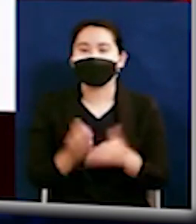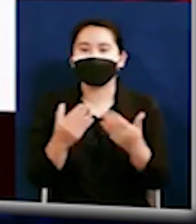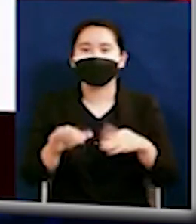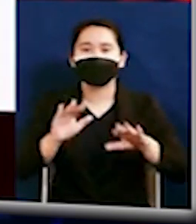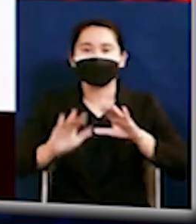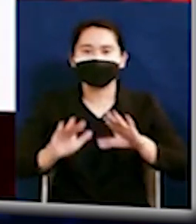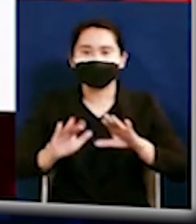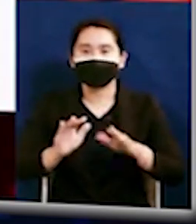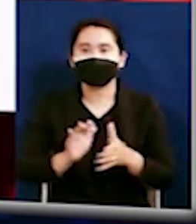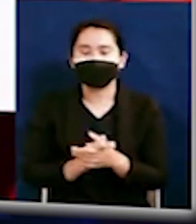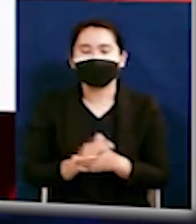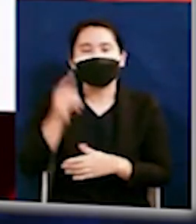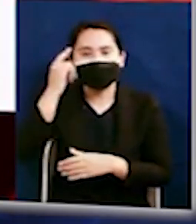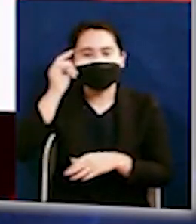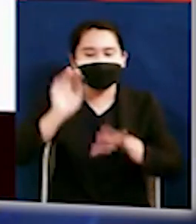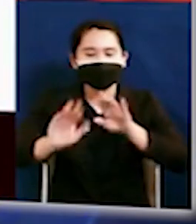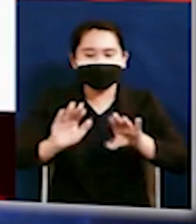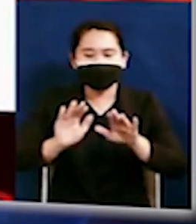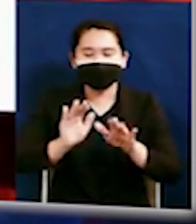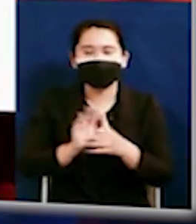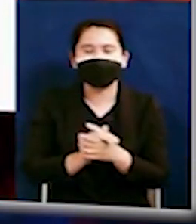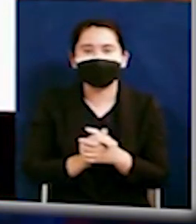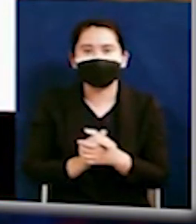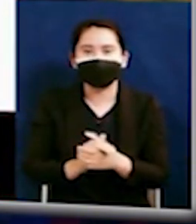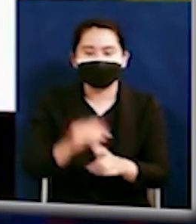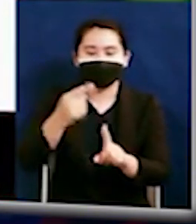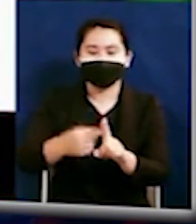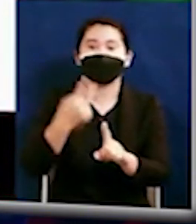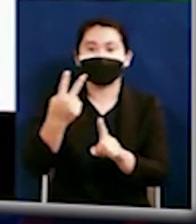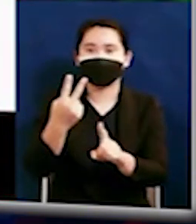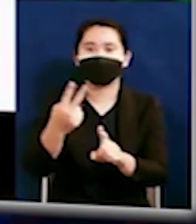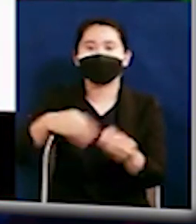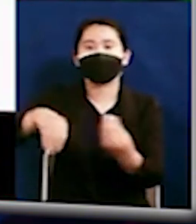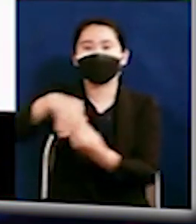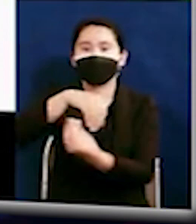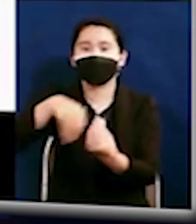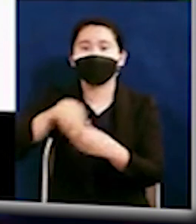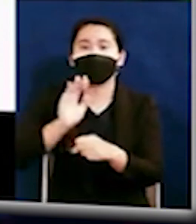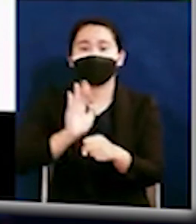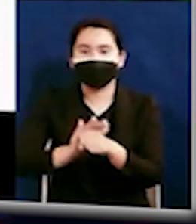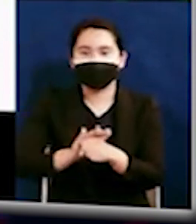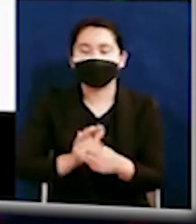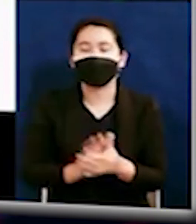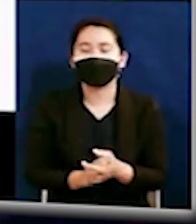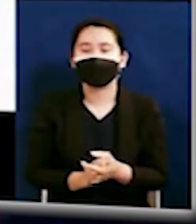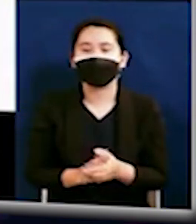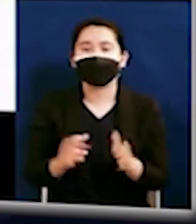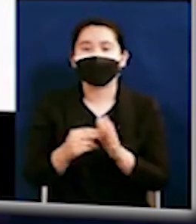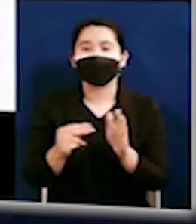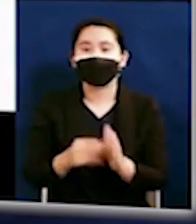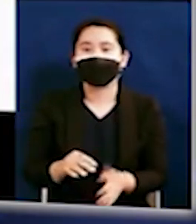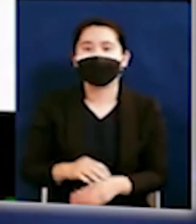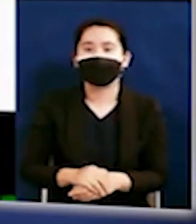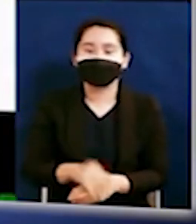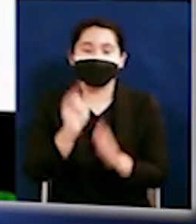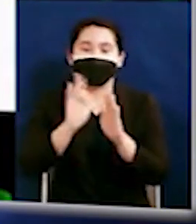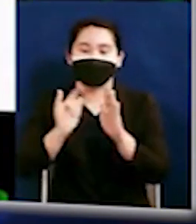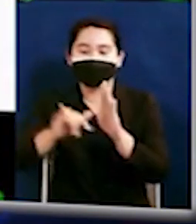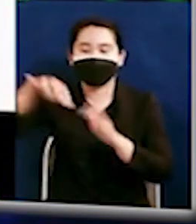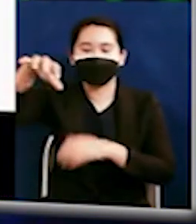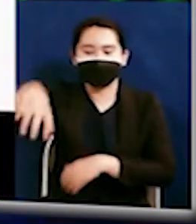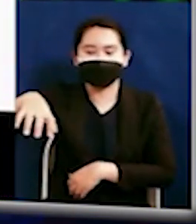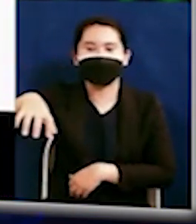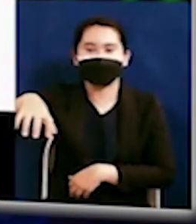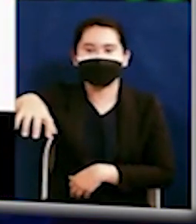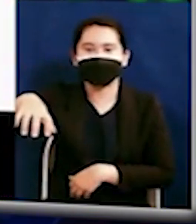าตอนนี้เราต้องใช้ฟาวิพิราเวียเป็นหลักนะครับซึ่งจ